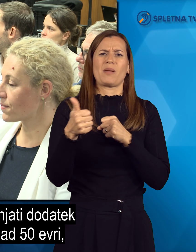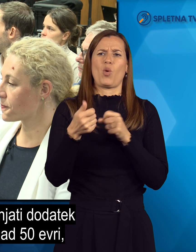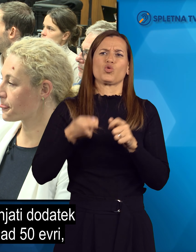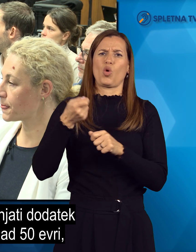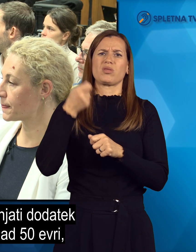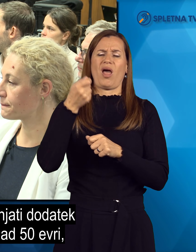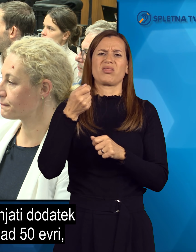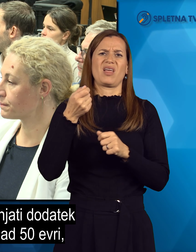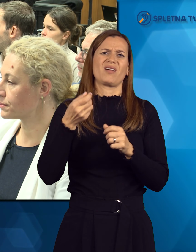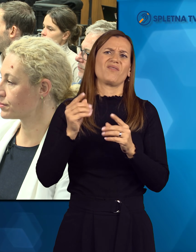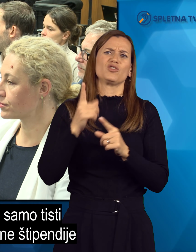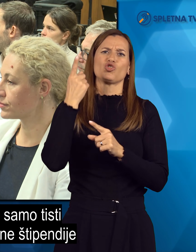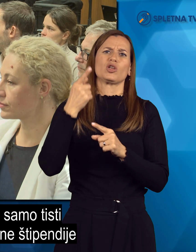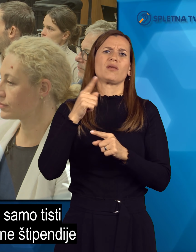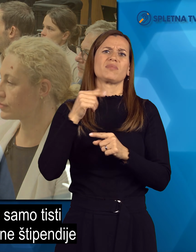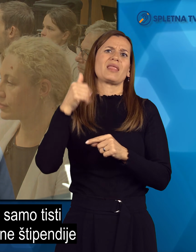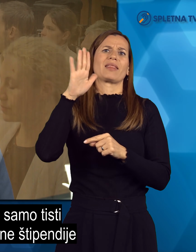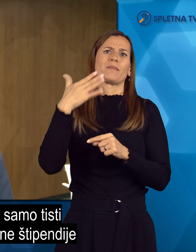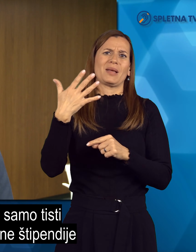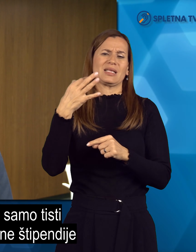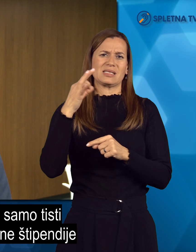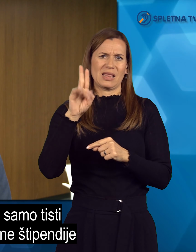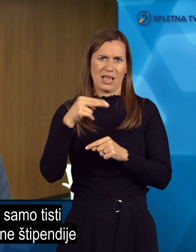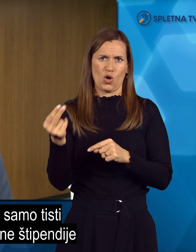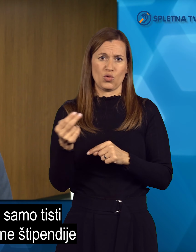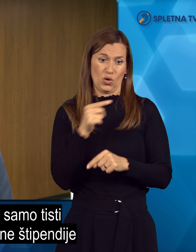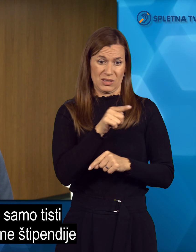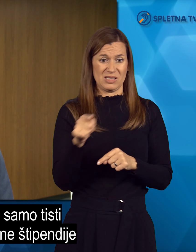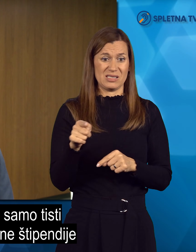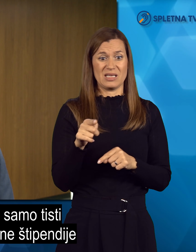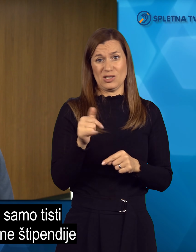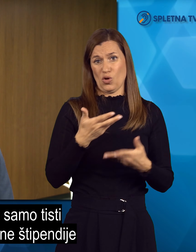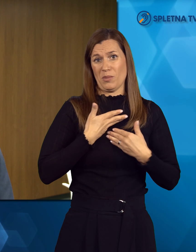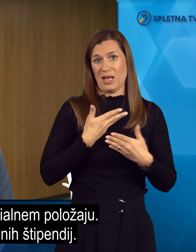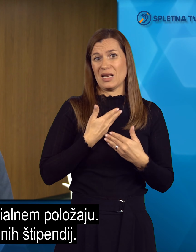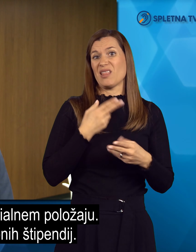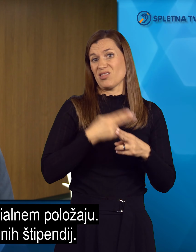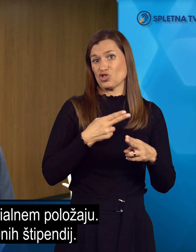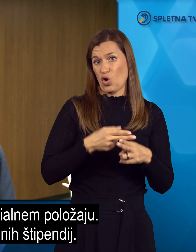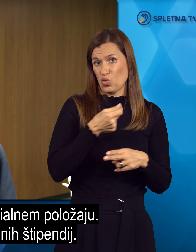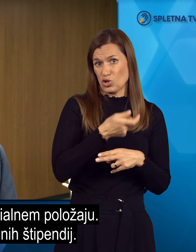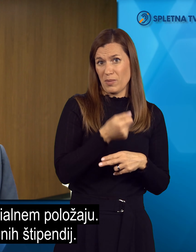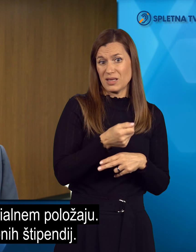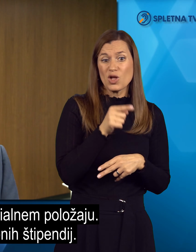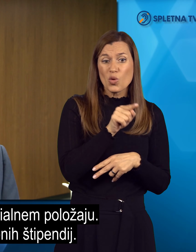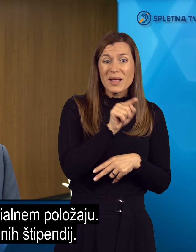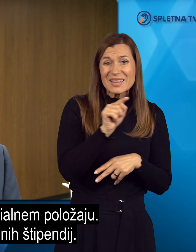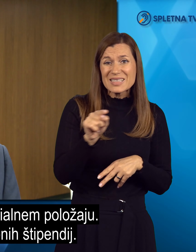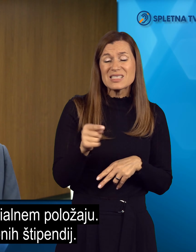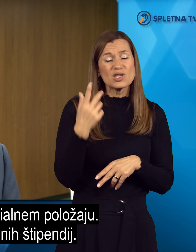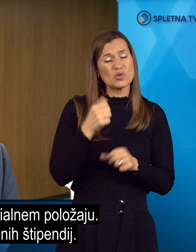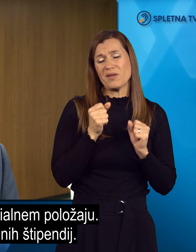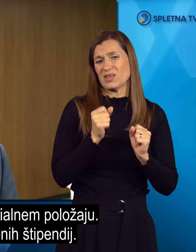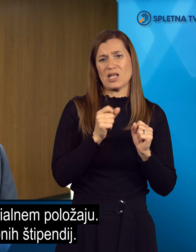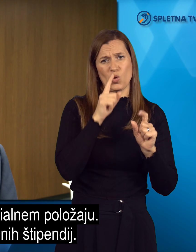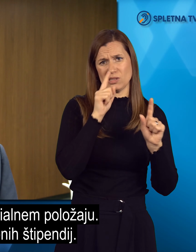nad 50 evrov, ki ga tisti, ki so prejeli državno štipendijo, to so pa samo tisti, ki so bili v zelo